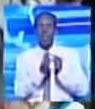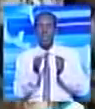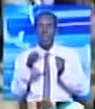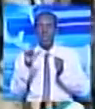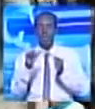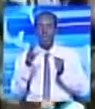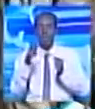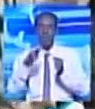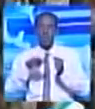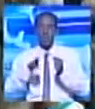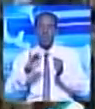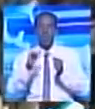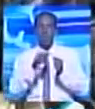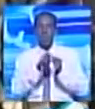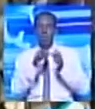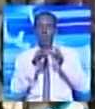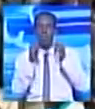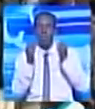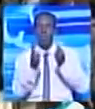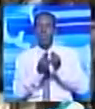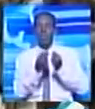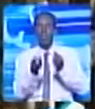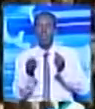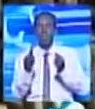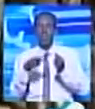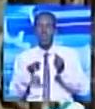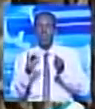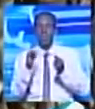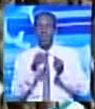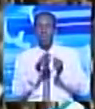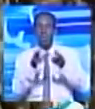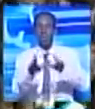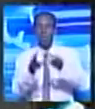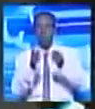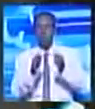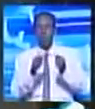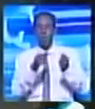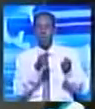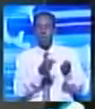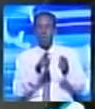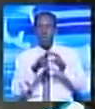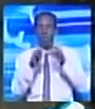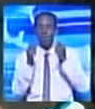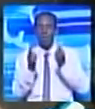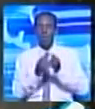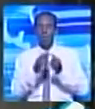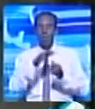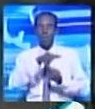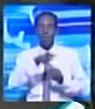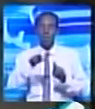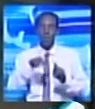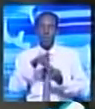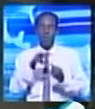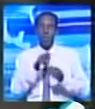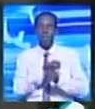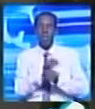les assaillants de leur repère. C'était aussi l'occasion donc de voir la prise en charge médicale des blessés. Puis l'atelier du corps à corps